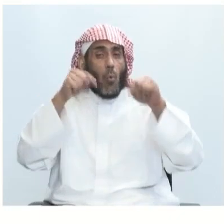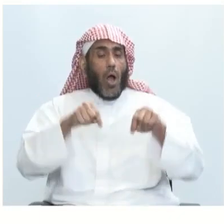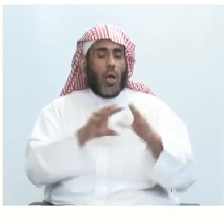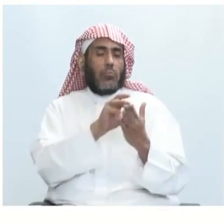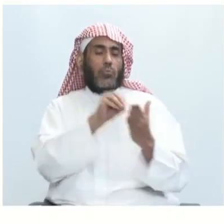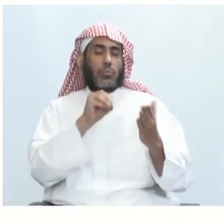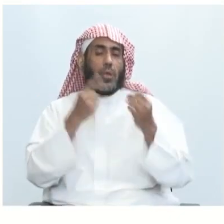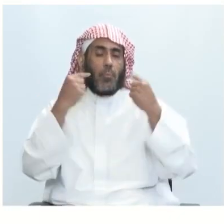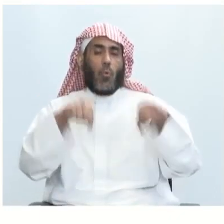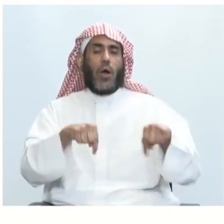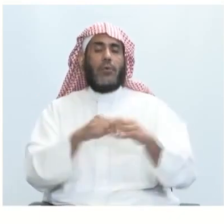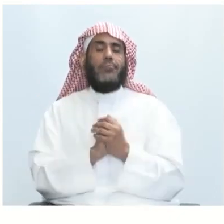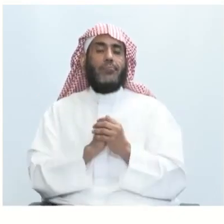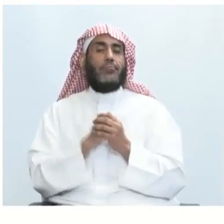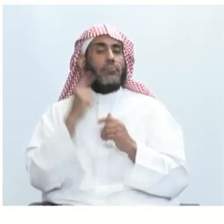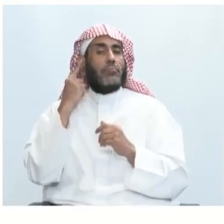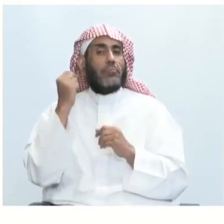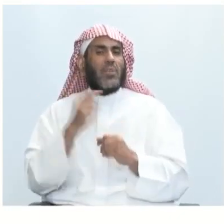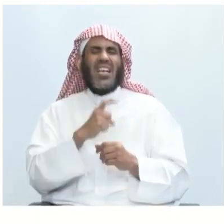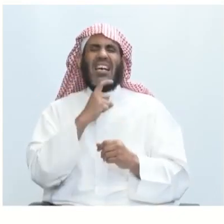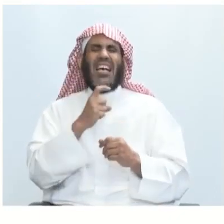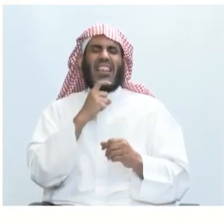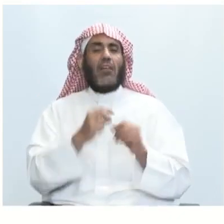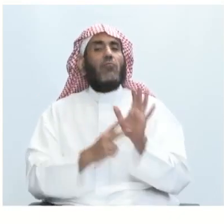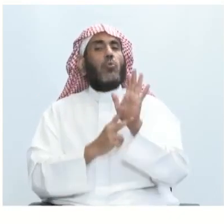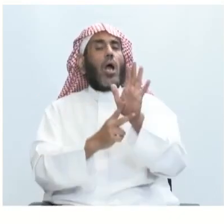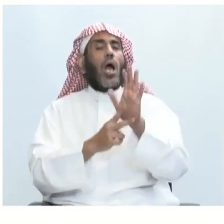مستمده من من الواقع طيب اضعف